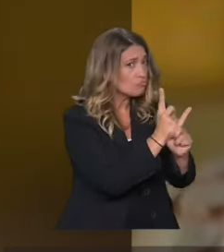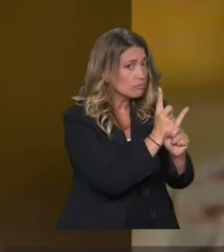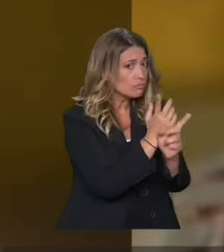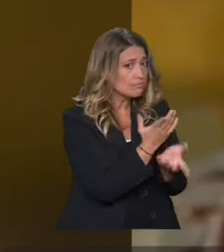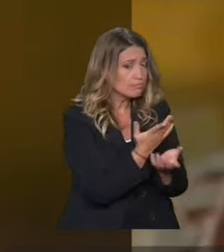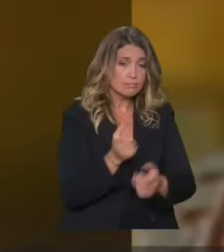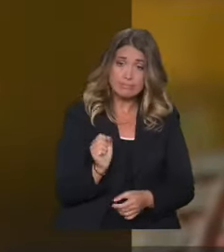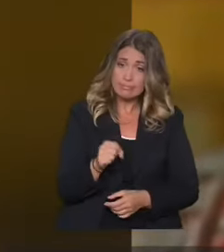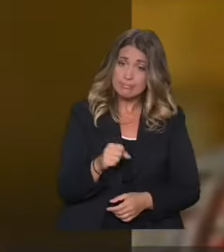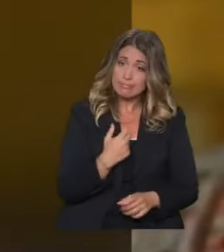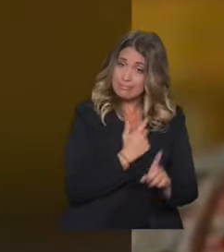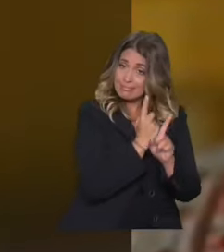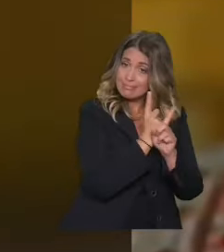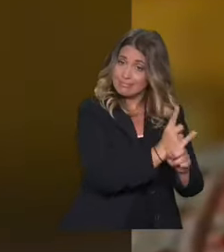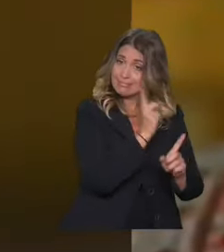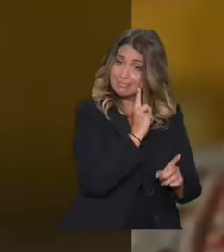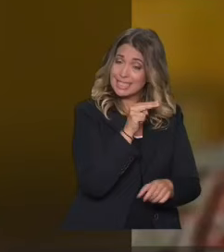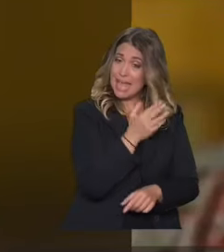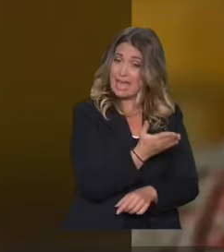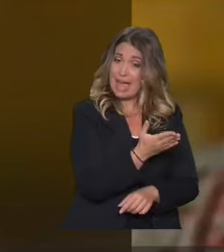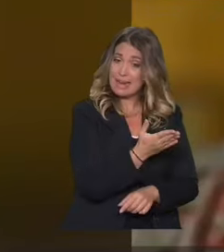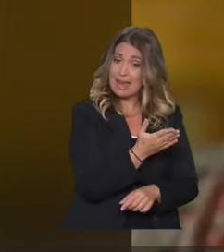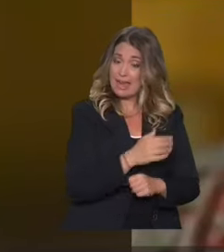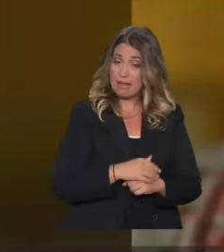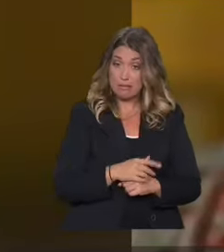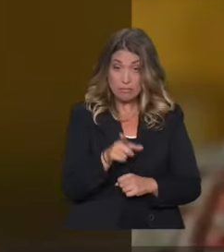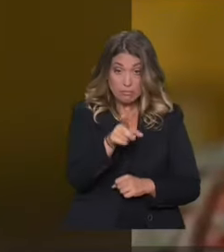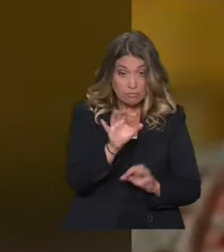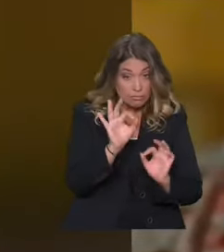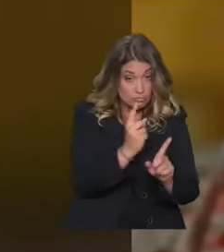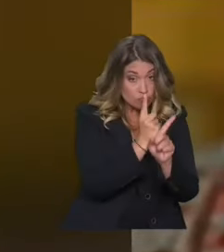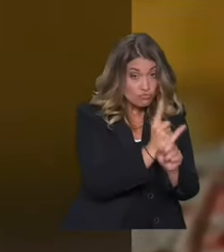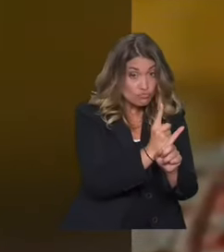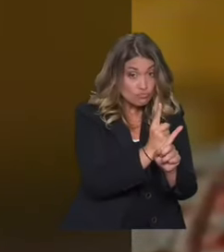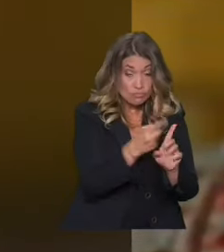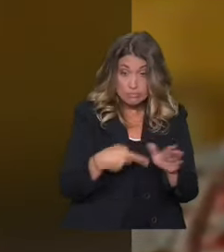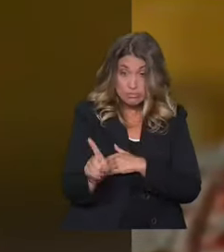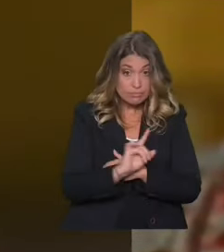Yes, absolutely. And you were? Yes.